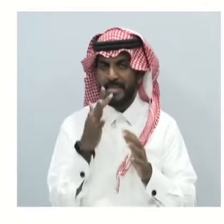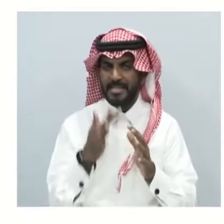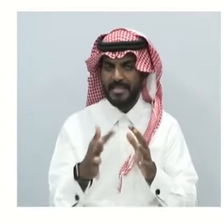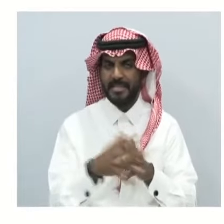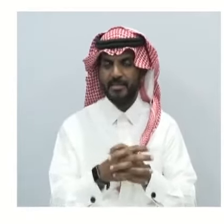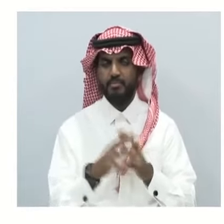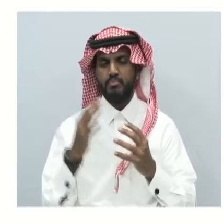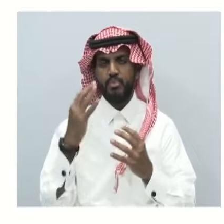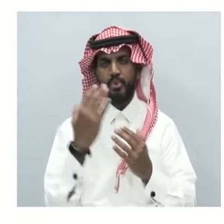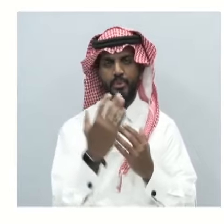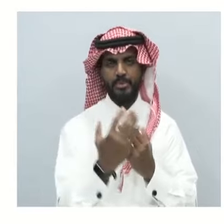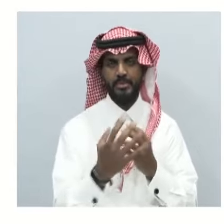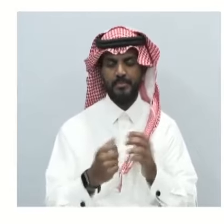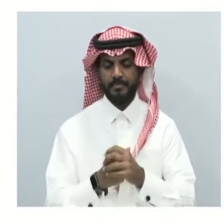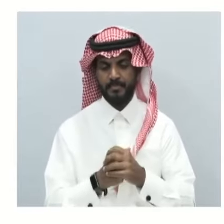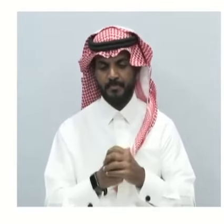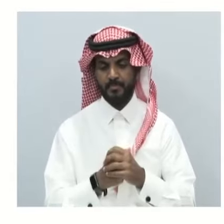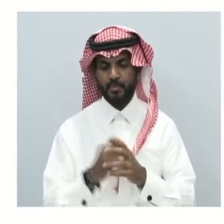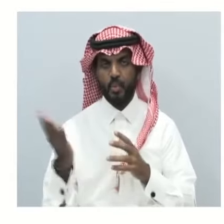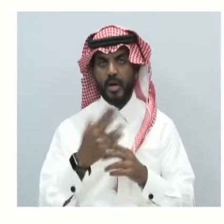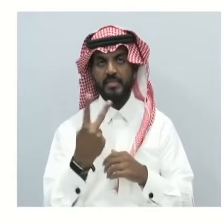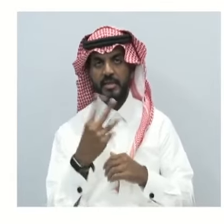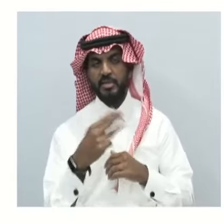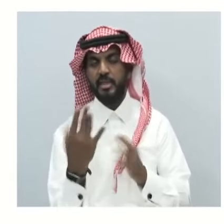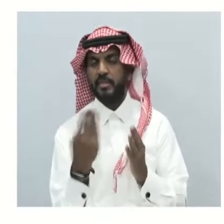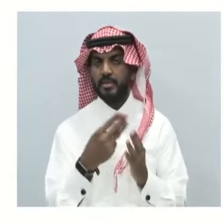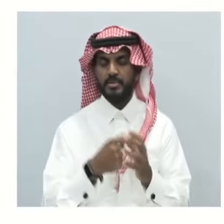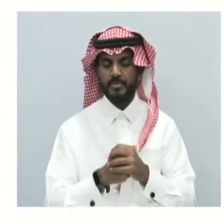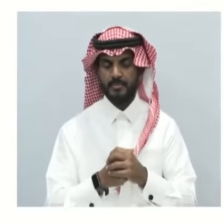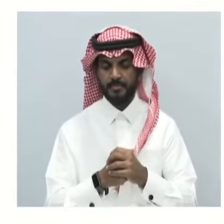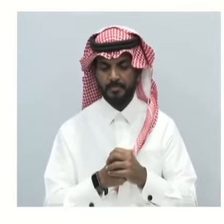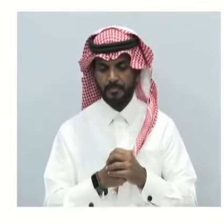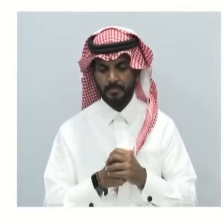معتما في الايام ما بين 12 الى 13